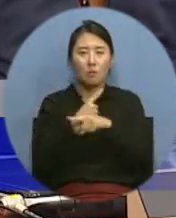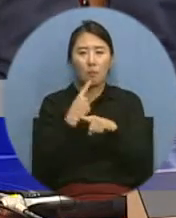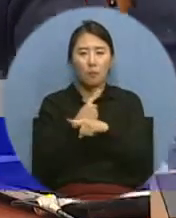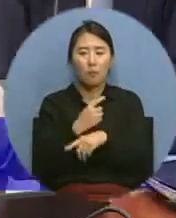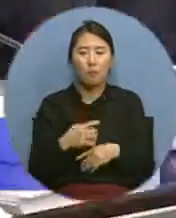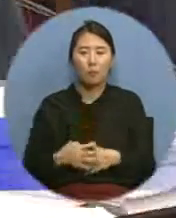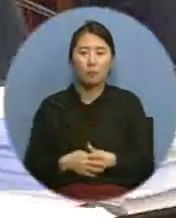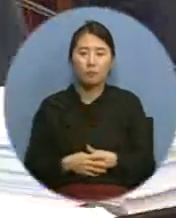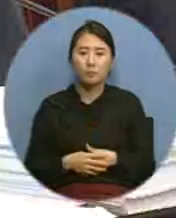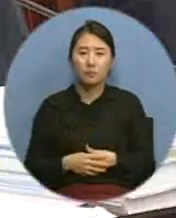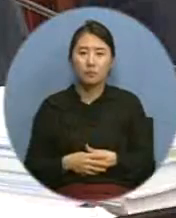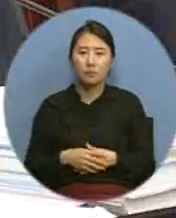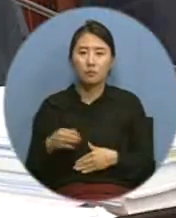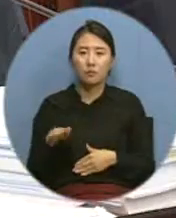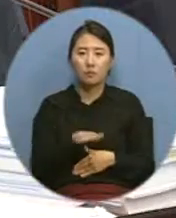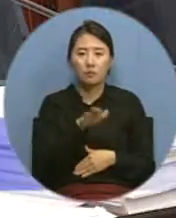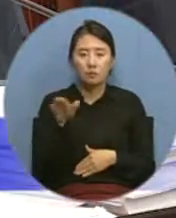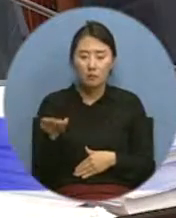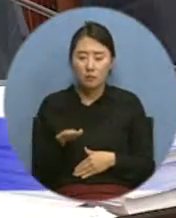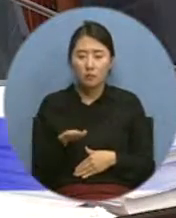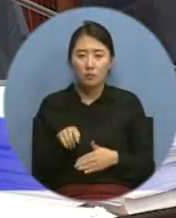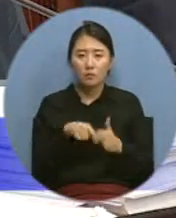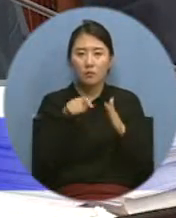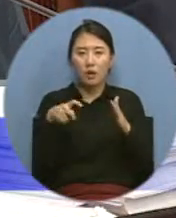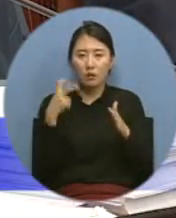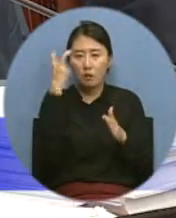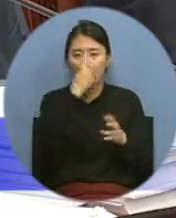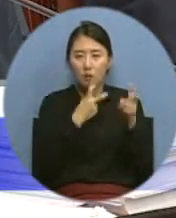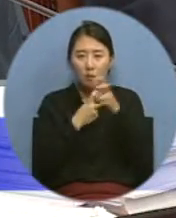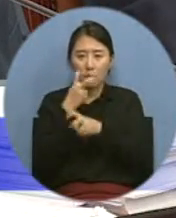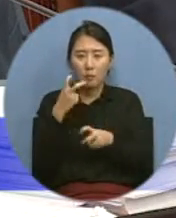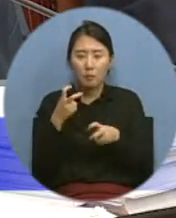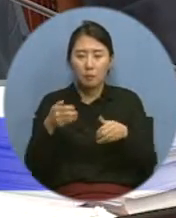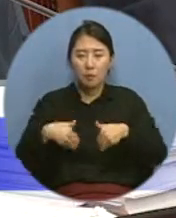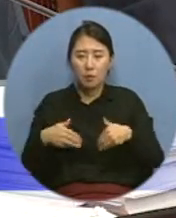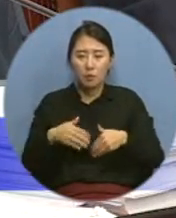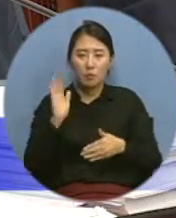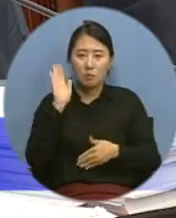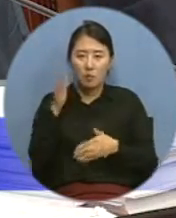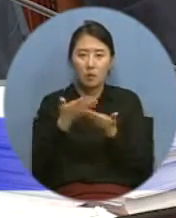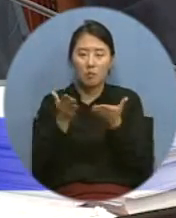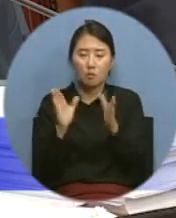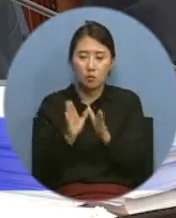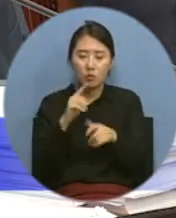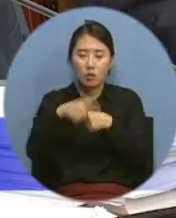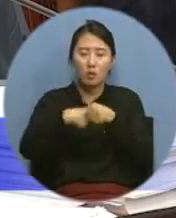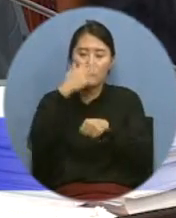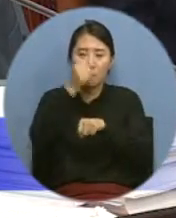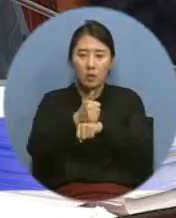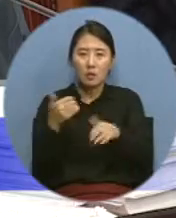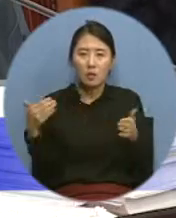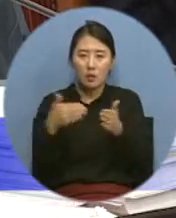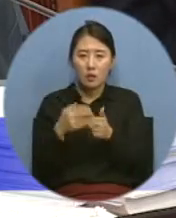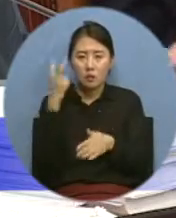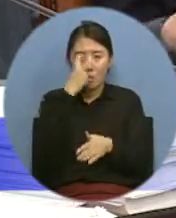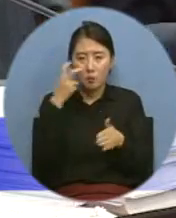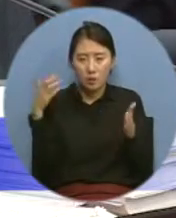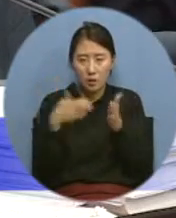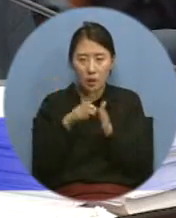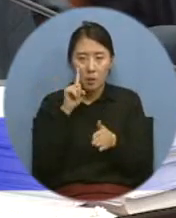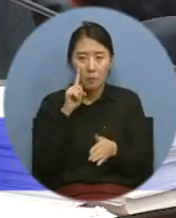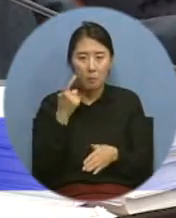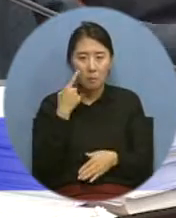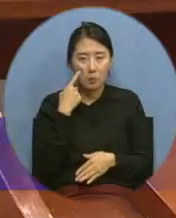주장입니다 어제 이 정리한 실태 박이 필요해서 미래 보 중심으로 금년 말까지 청구 한번 그게 대해서 실태조사를 지금